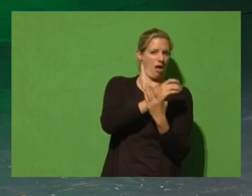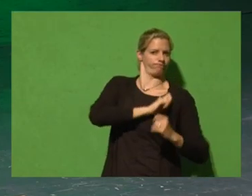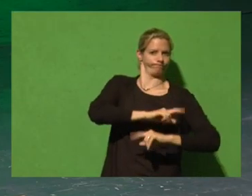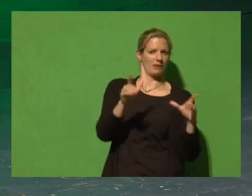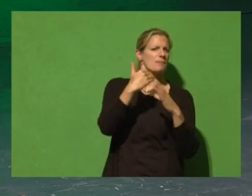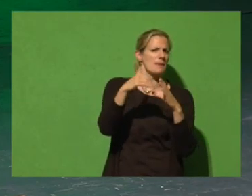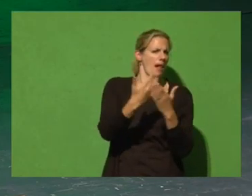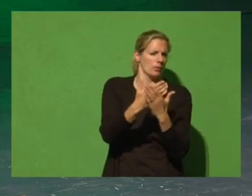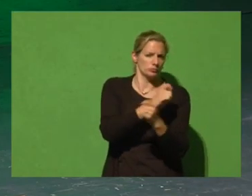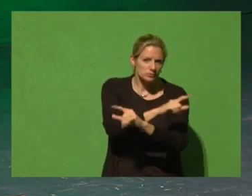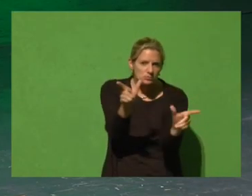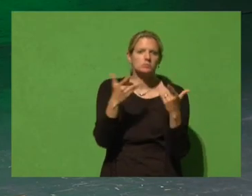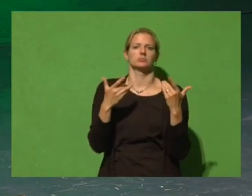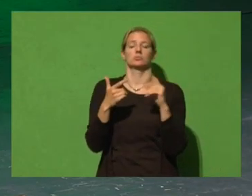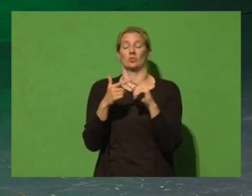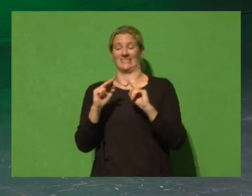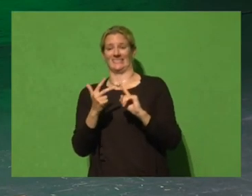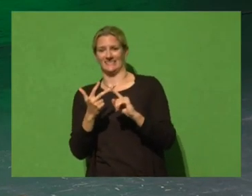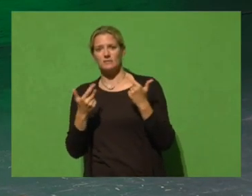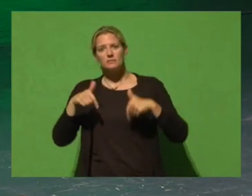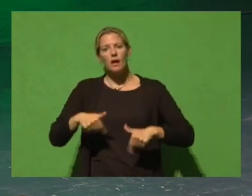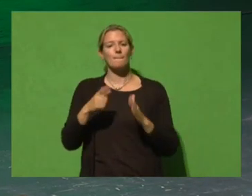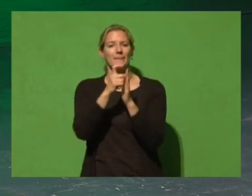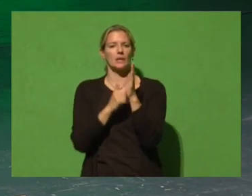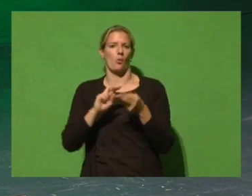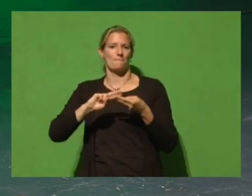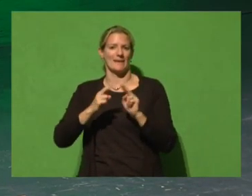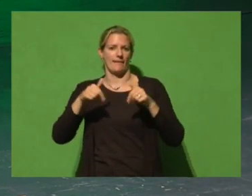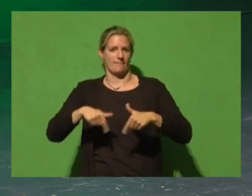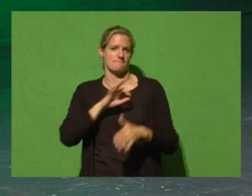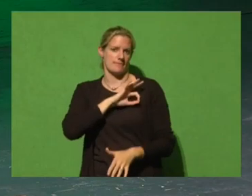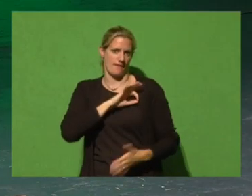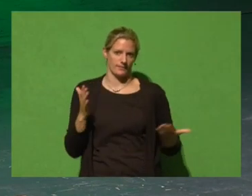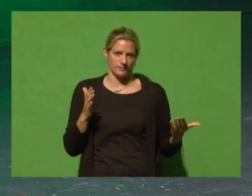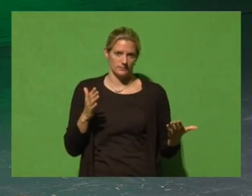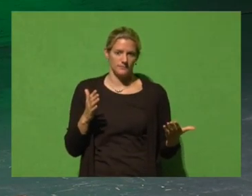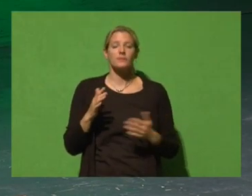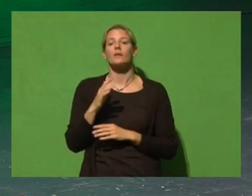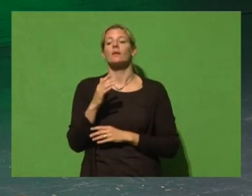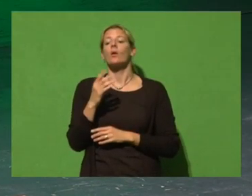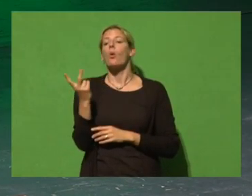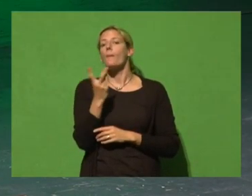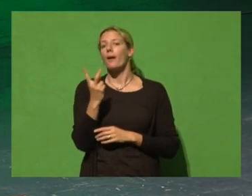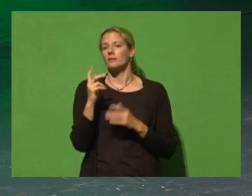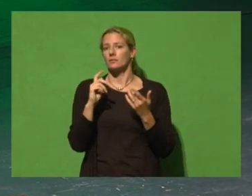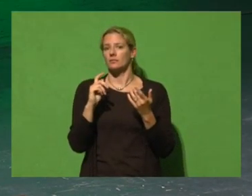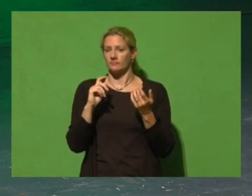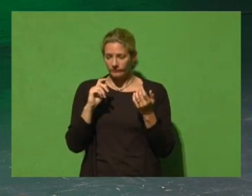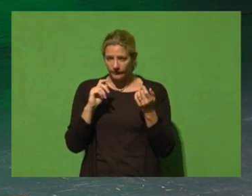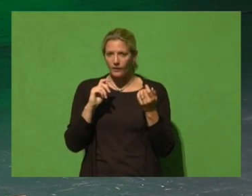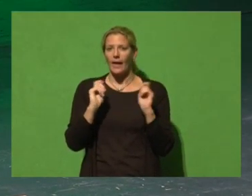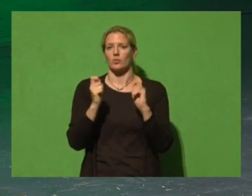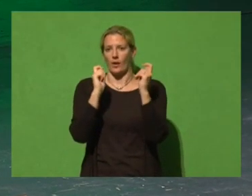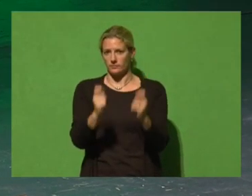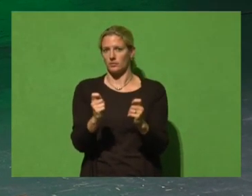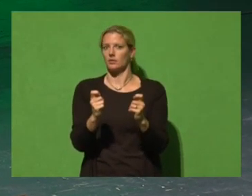konkrete Bedingung für Mitgliedschaft in unserer Partei. Wir werden euch beide Änderungsanträge werden euch hier separat vorgestellt. Es gibt